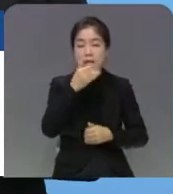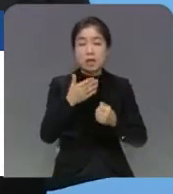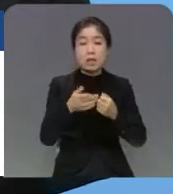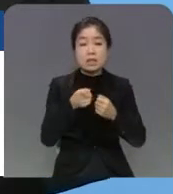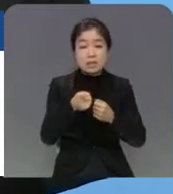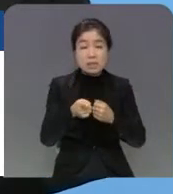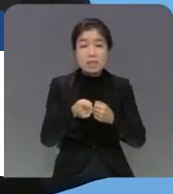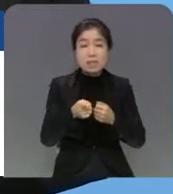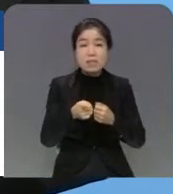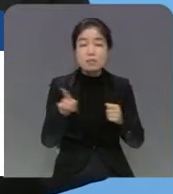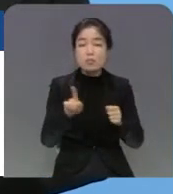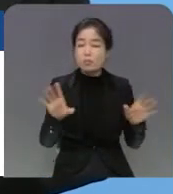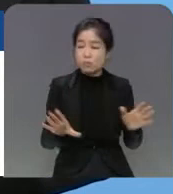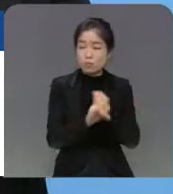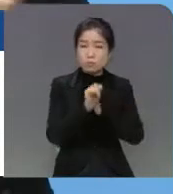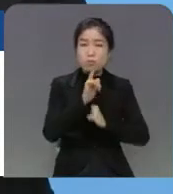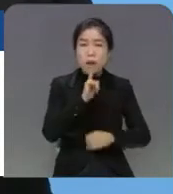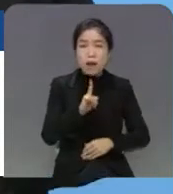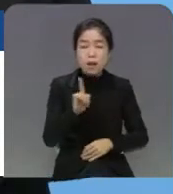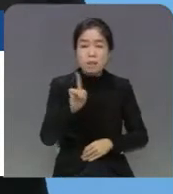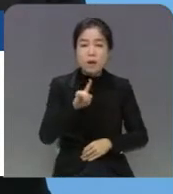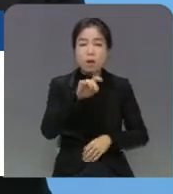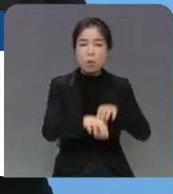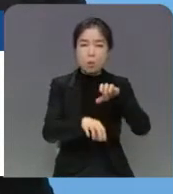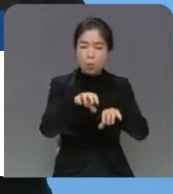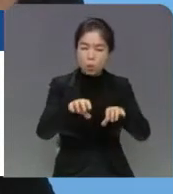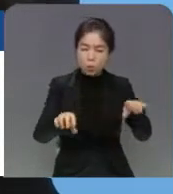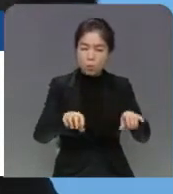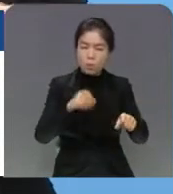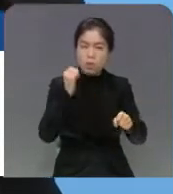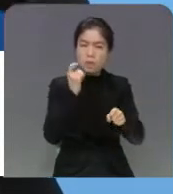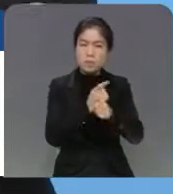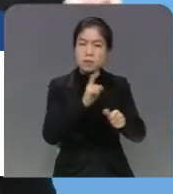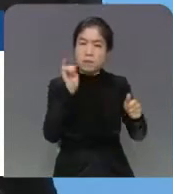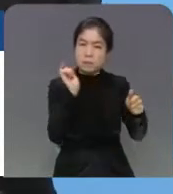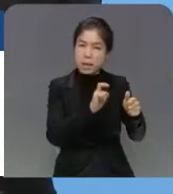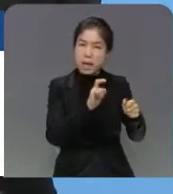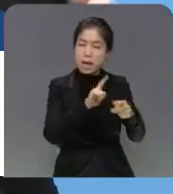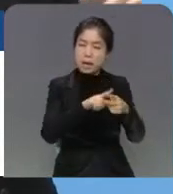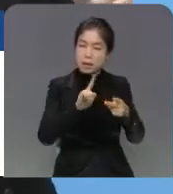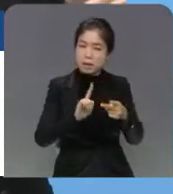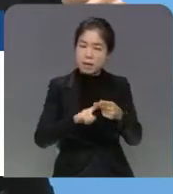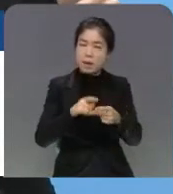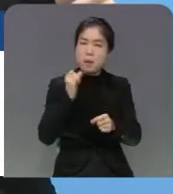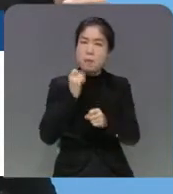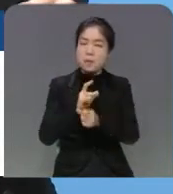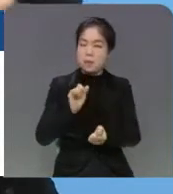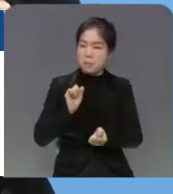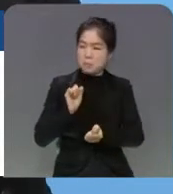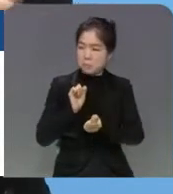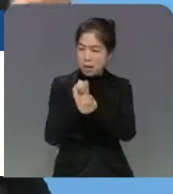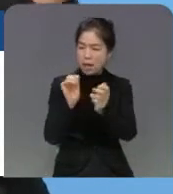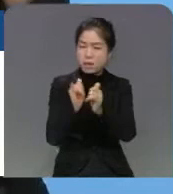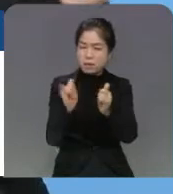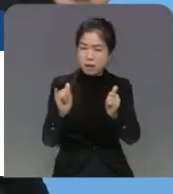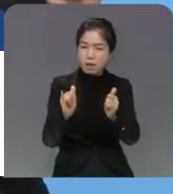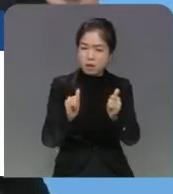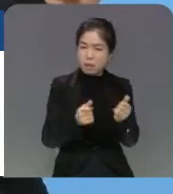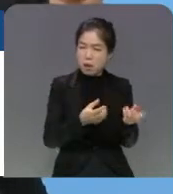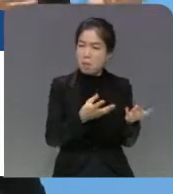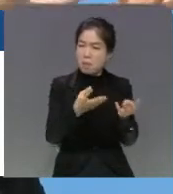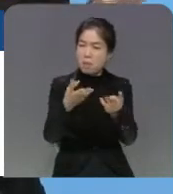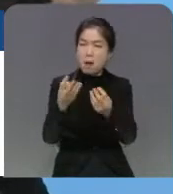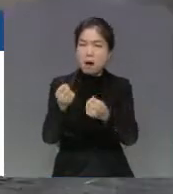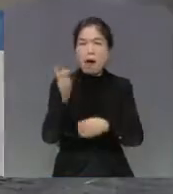그 이야기는 각 지역 곳곳에 확진이 됐고 감염이 이미 돼 있는 사람이 많이 있을